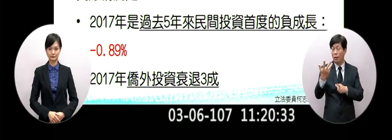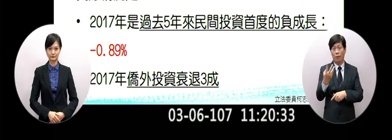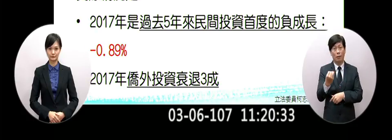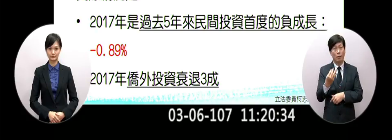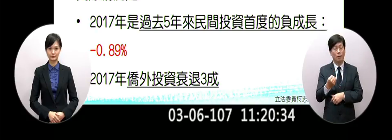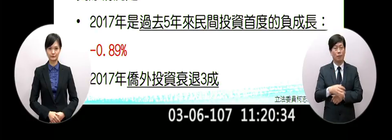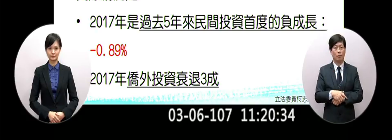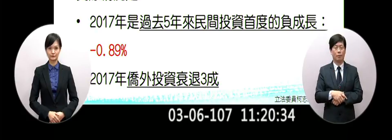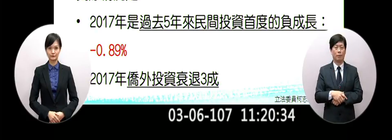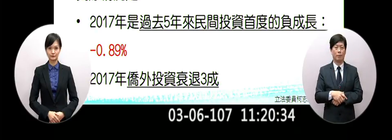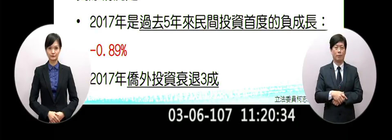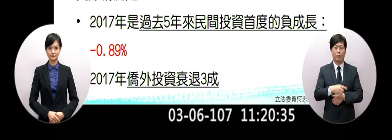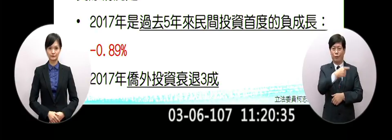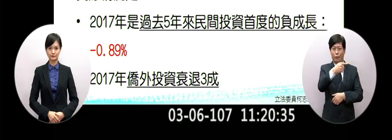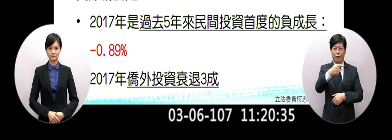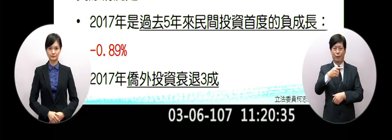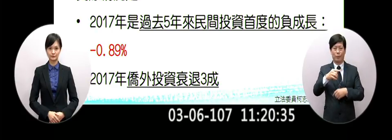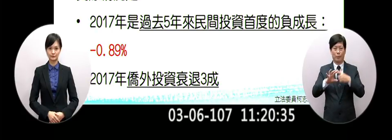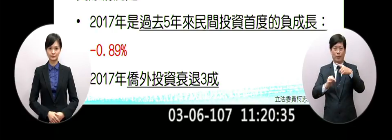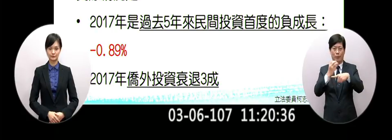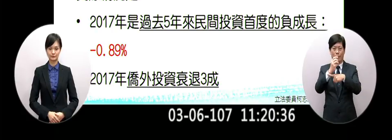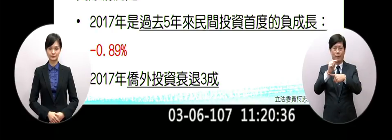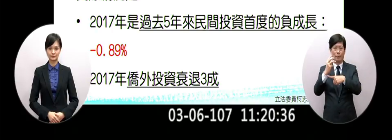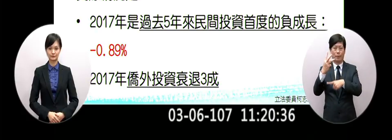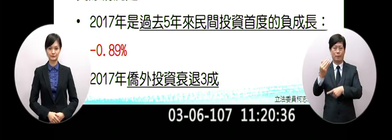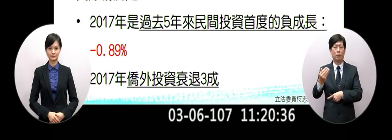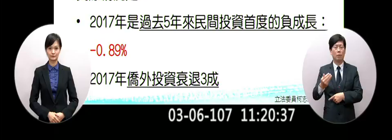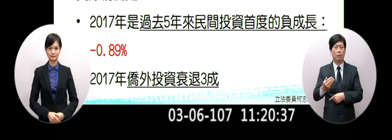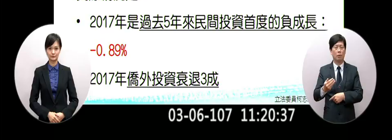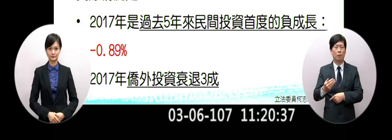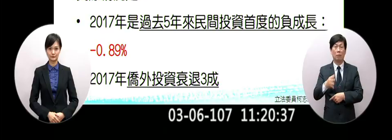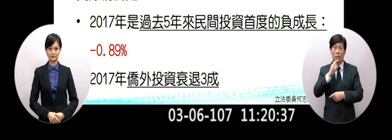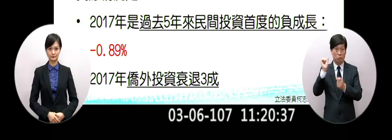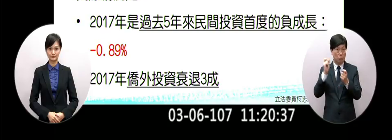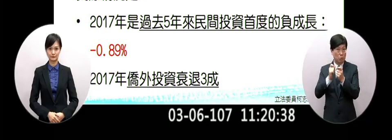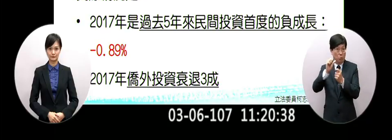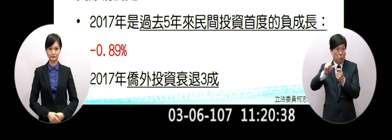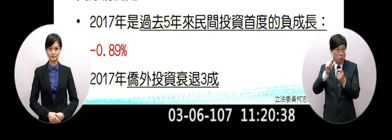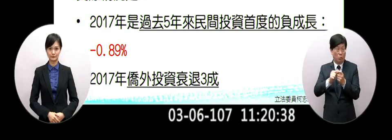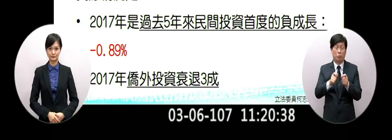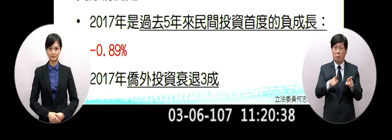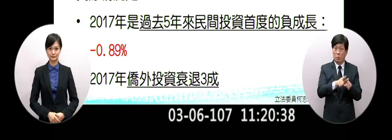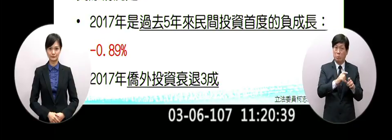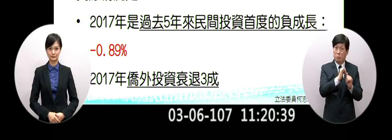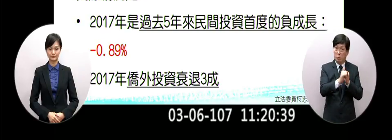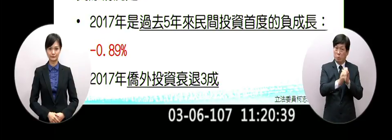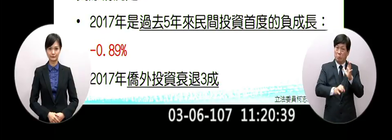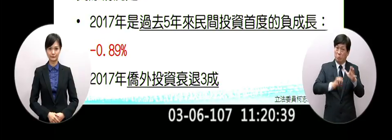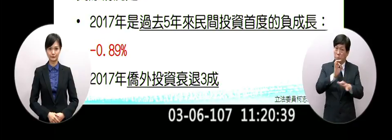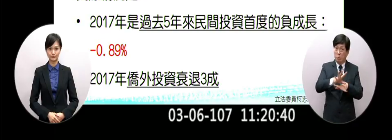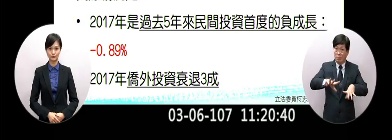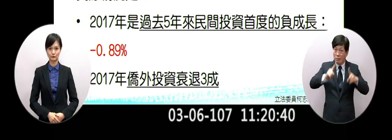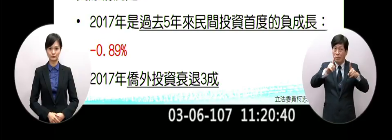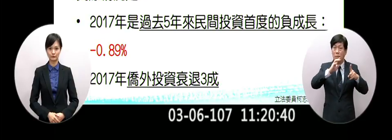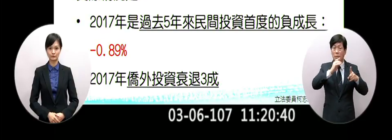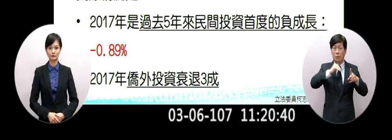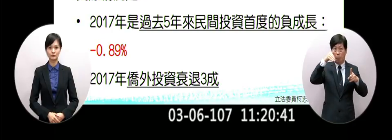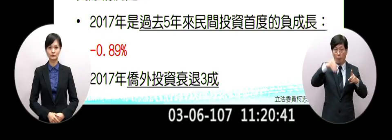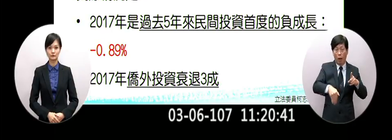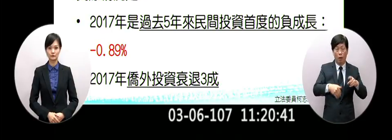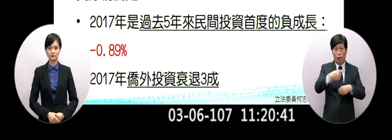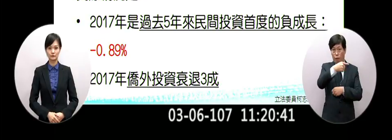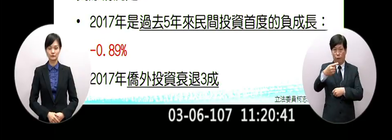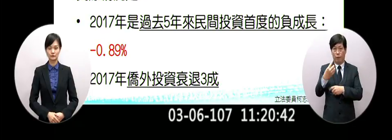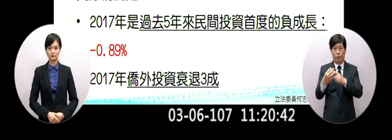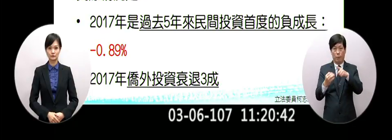少？答案是-0.89，这大概是我们近五年来民间投资第一次出现所谓的负成